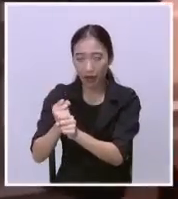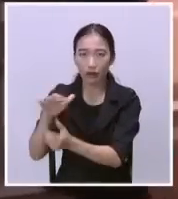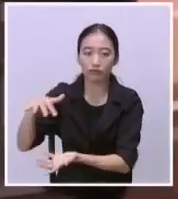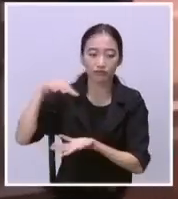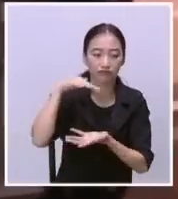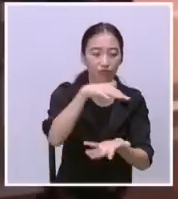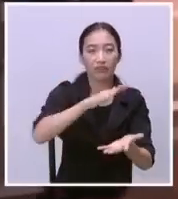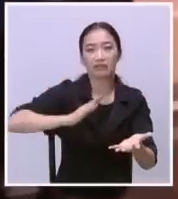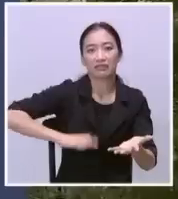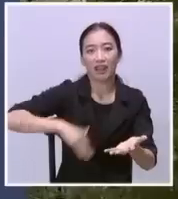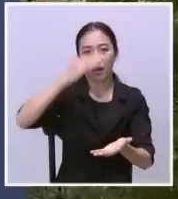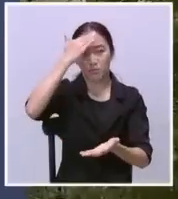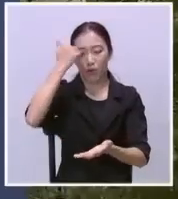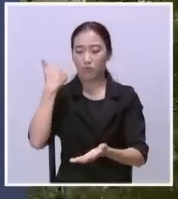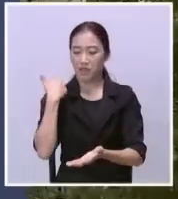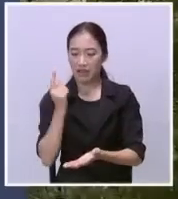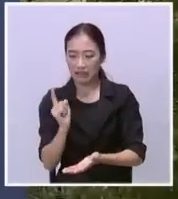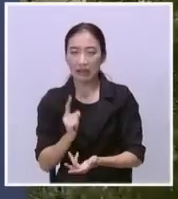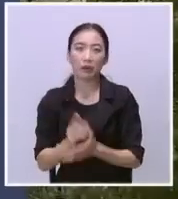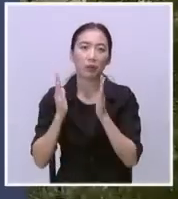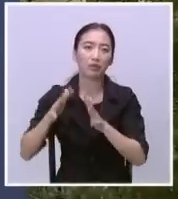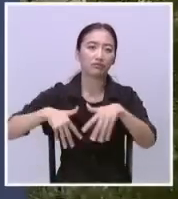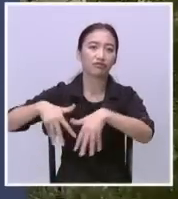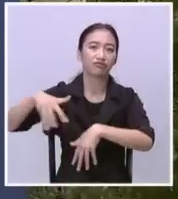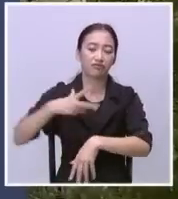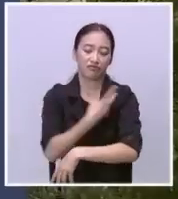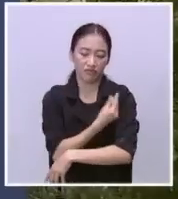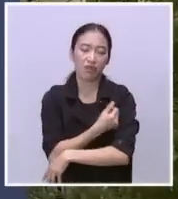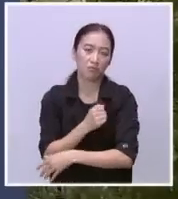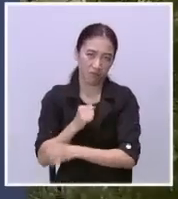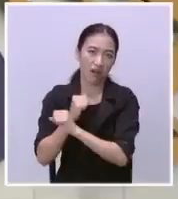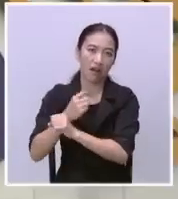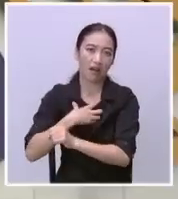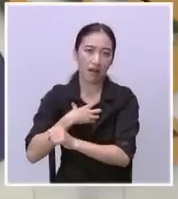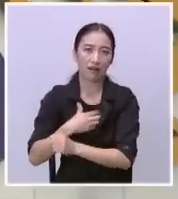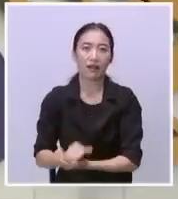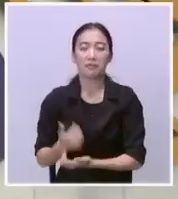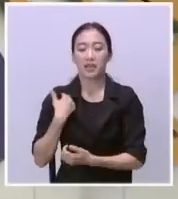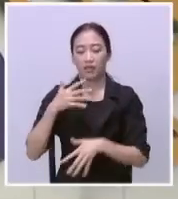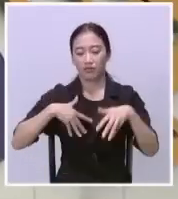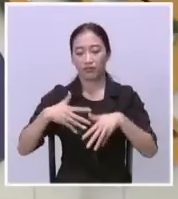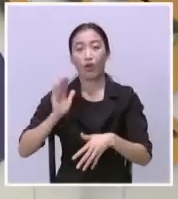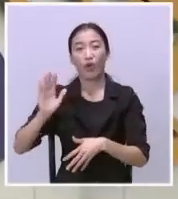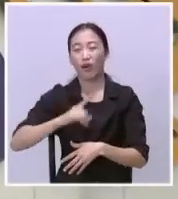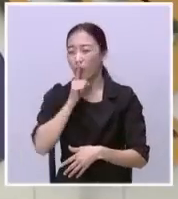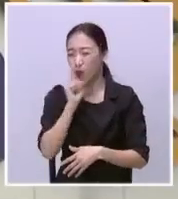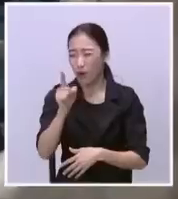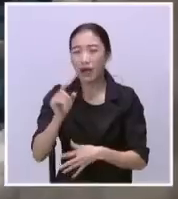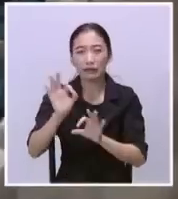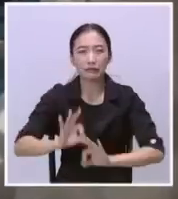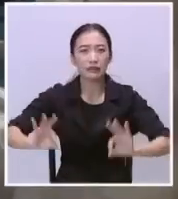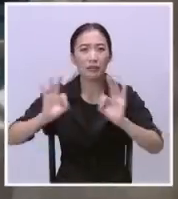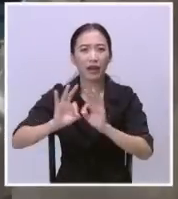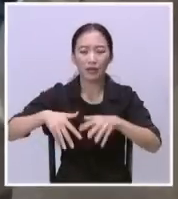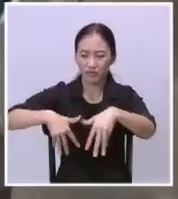ากขึ้นค่ะเพราะว่ารัฐบาลถูกวิจารณ์หนักเลยเมื่อมัวแต่ผลิตวัคซีนเพื่อไปบริจาคไปแจกฟรีหรือว่าไปขายในราคาถูกให้กับ